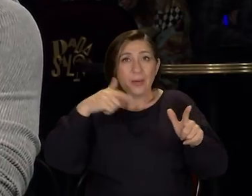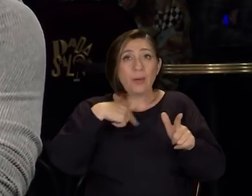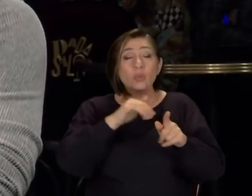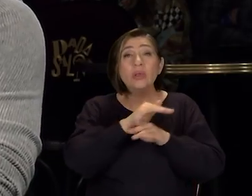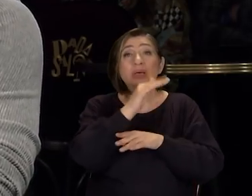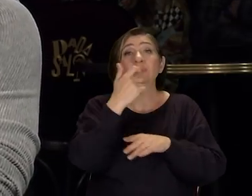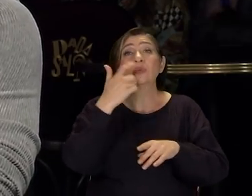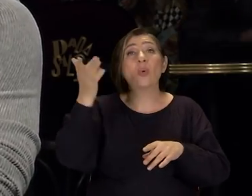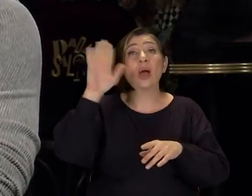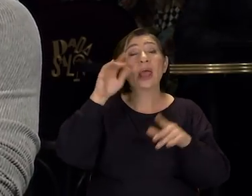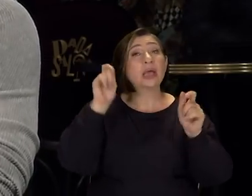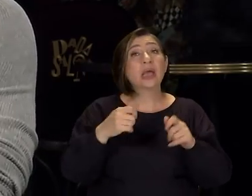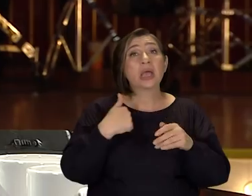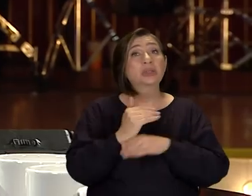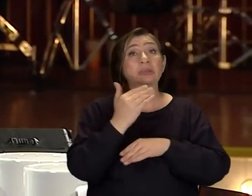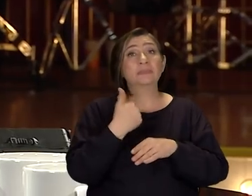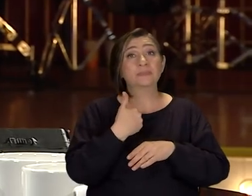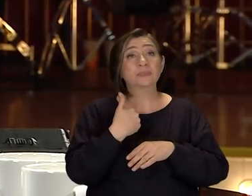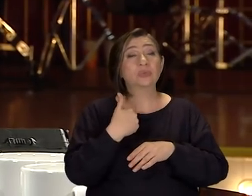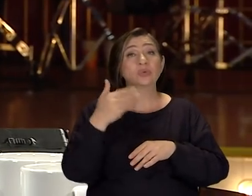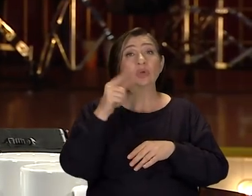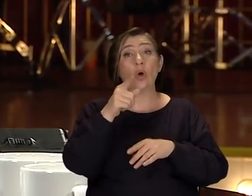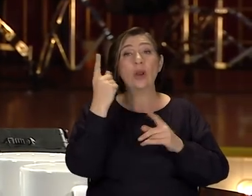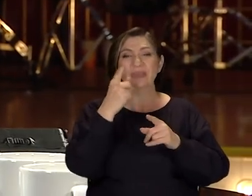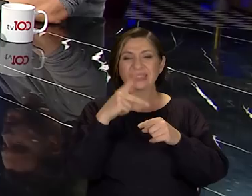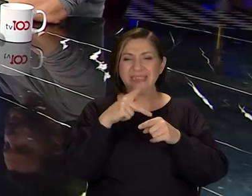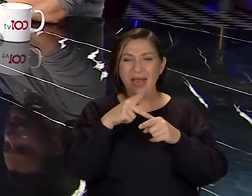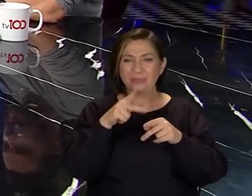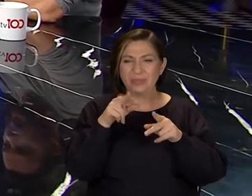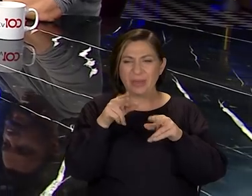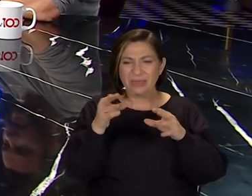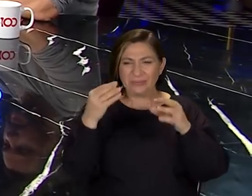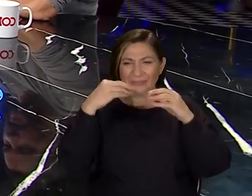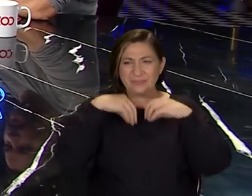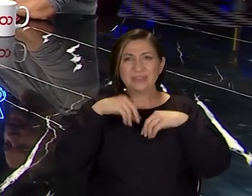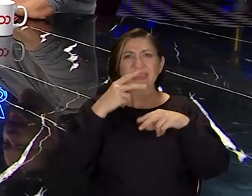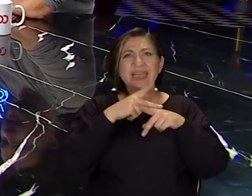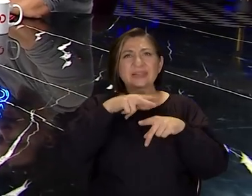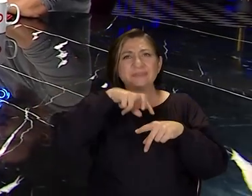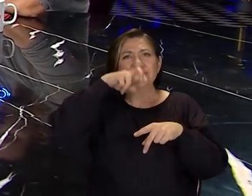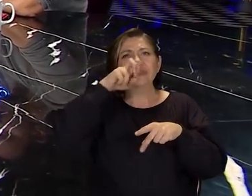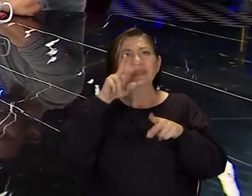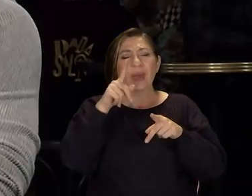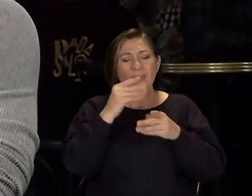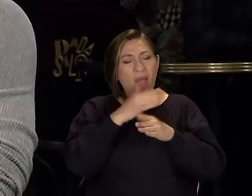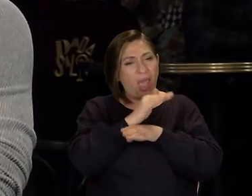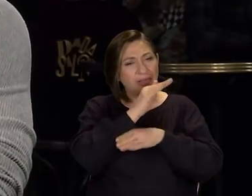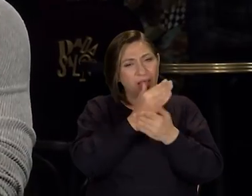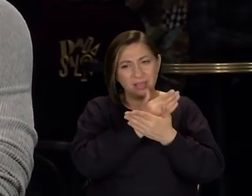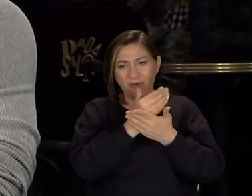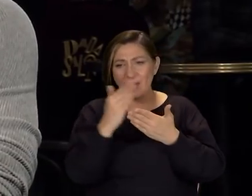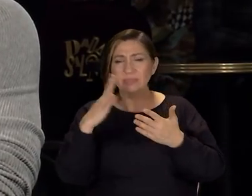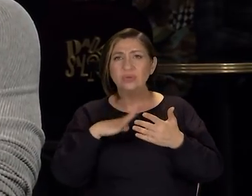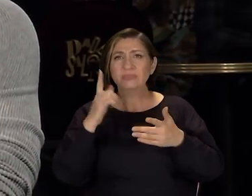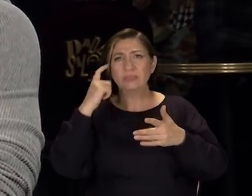yaşadım yıllar sonra tabii konserlerimde. Hmm. Sonra da sanki öyle bir zehirmiş gibi geldi ki o. Hep böyle devam etmek istiyorsun hayatını. Bunu aldığın zaman